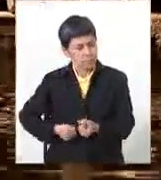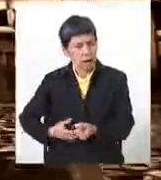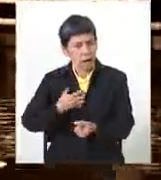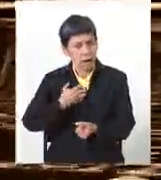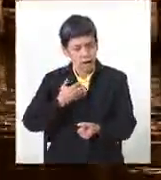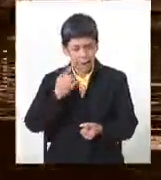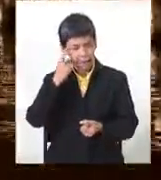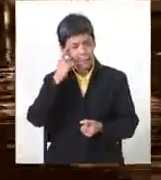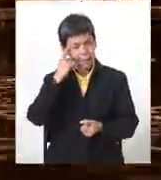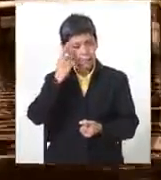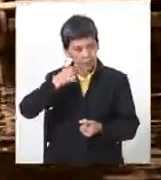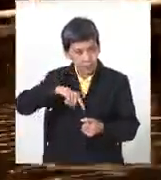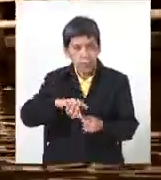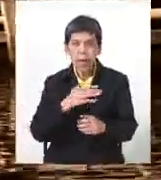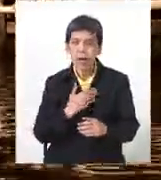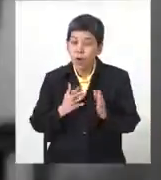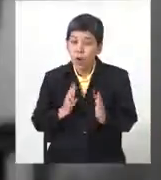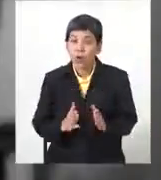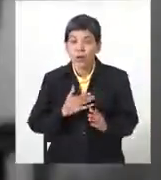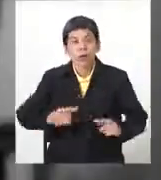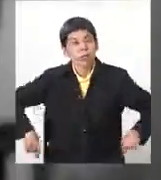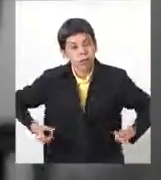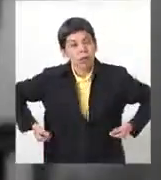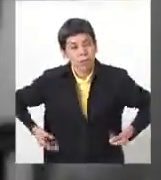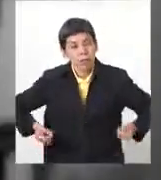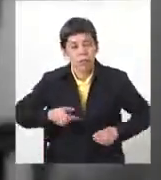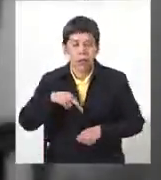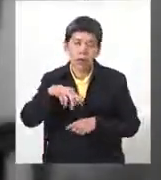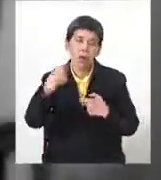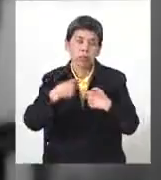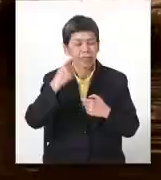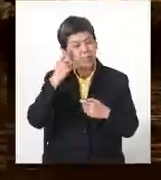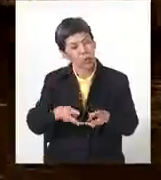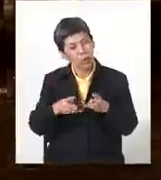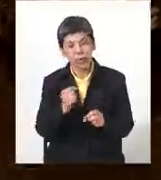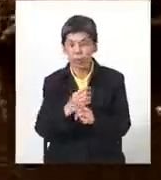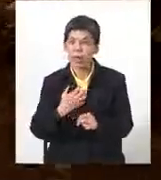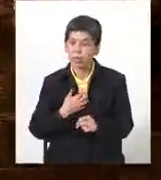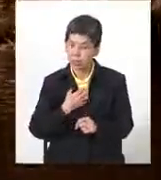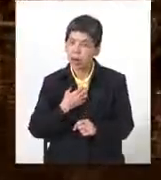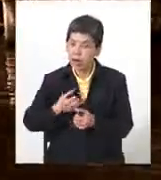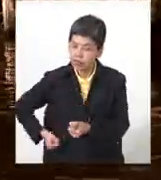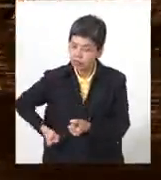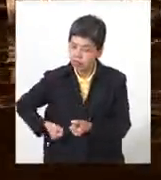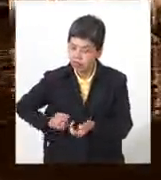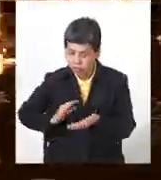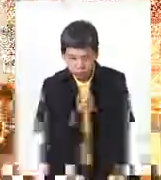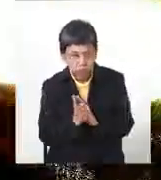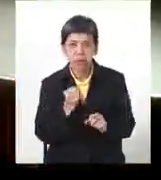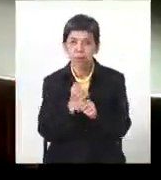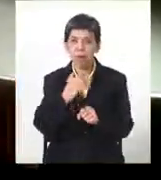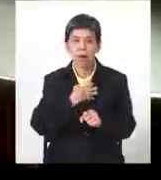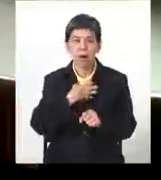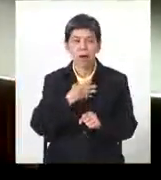ก็อยากจะมีจนปัจจุบันเรากลับมาแล้วก็เป็นมนุษย์ล้อที่เดินไม่ได้จะทำยังไงที่จะขับ